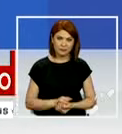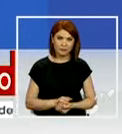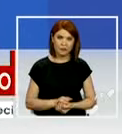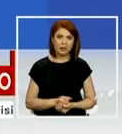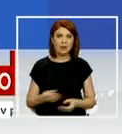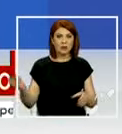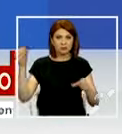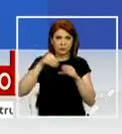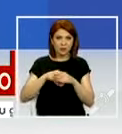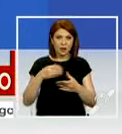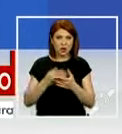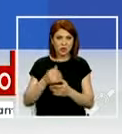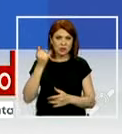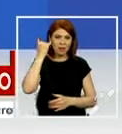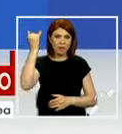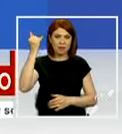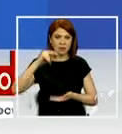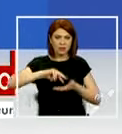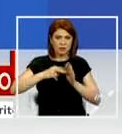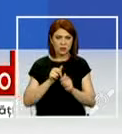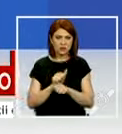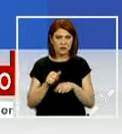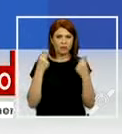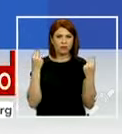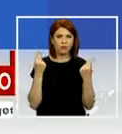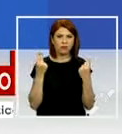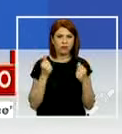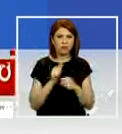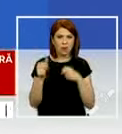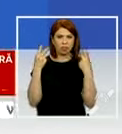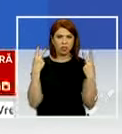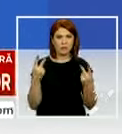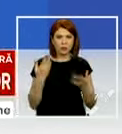incorporăm în acest concept strategic ceva foarte important pentru Europa.